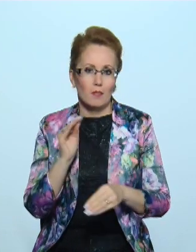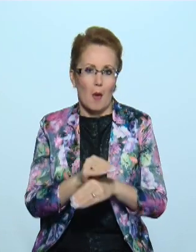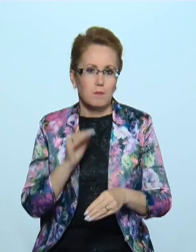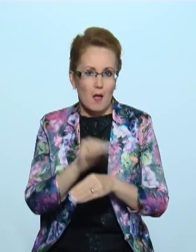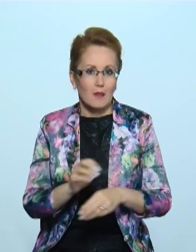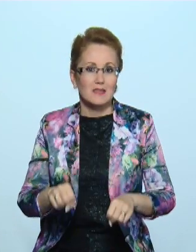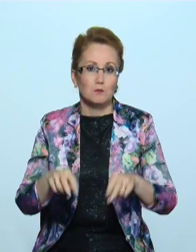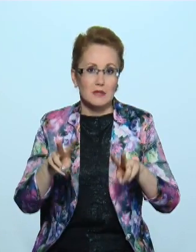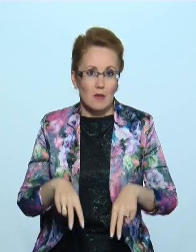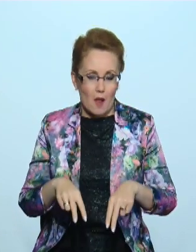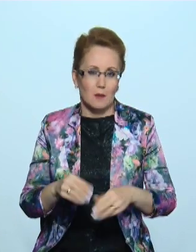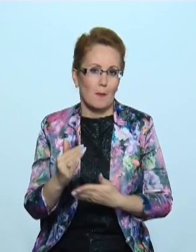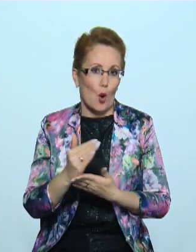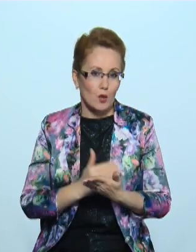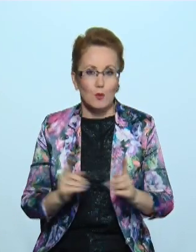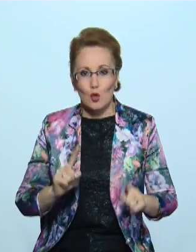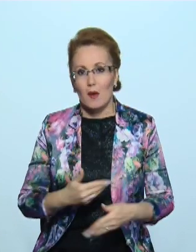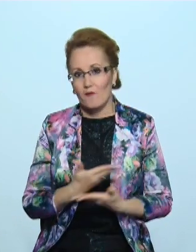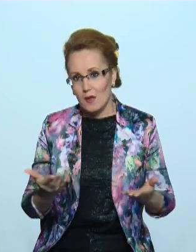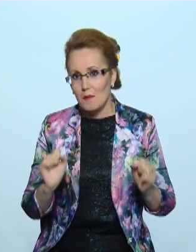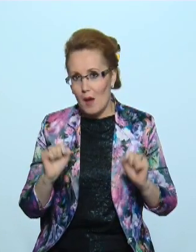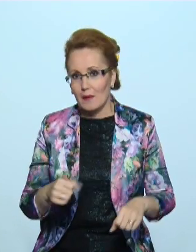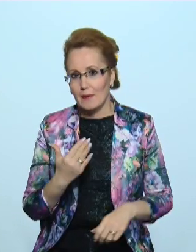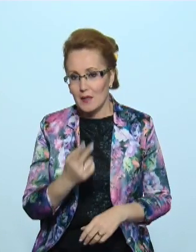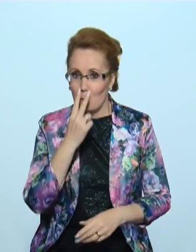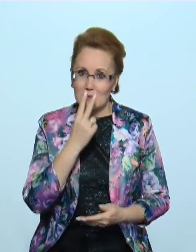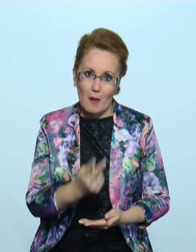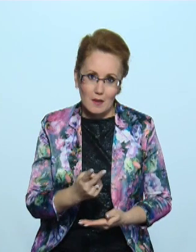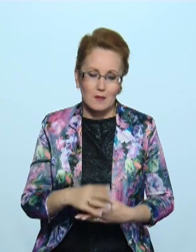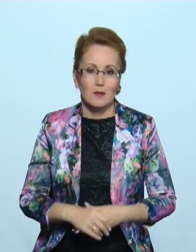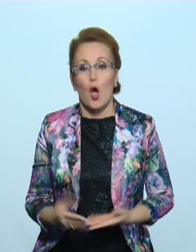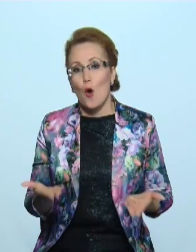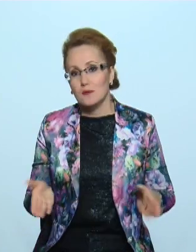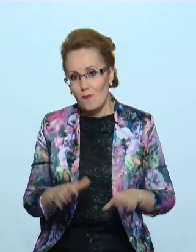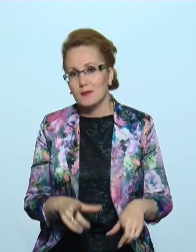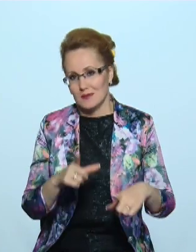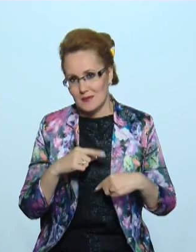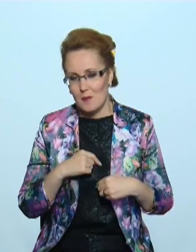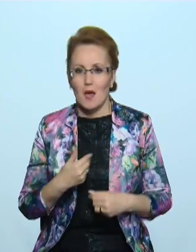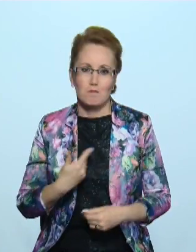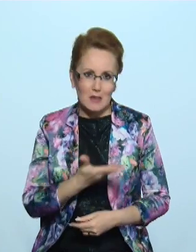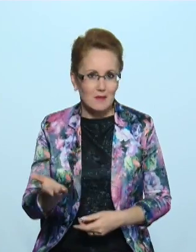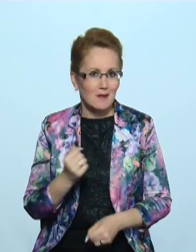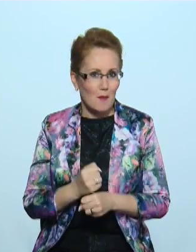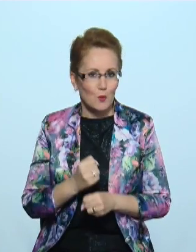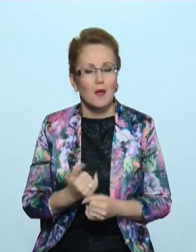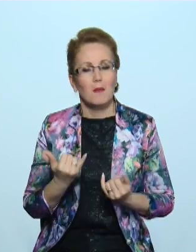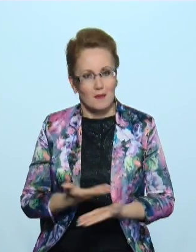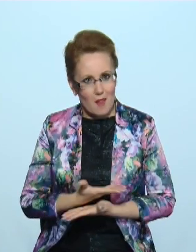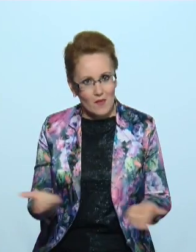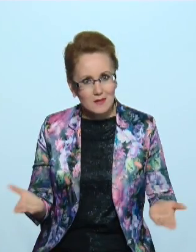новыми программами, чтобы вы могли их посмотреть. Оставайтесь с нами, ведь мы работаем для вас.